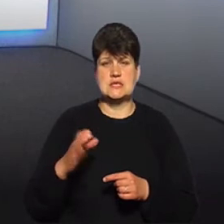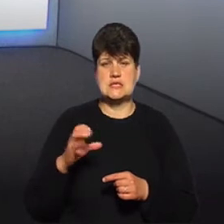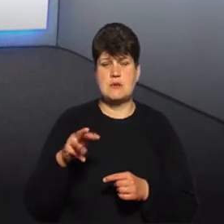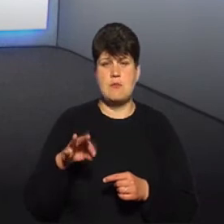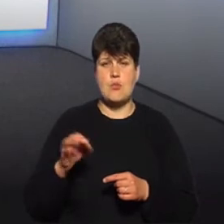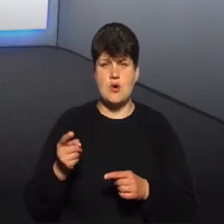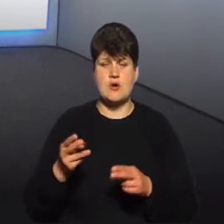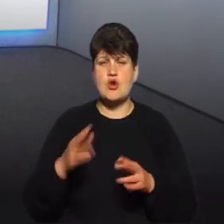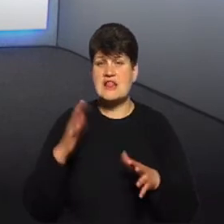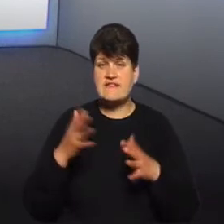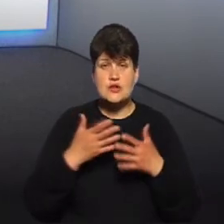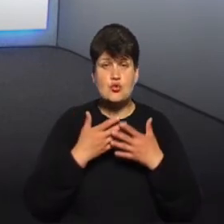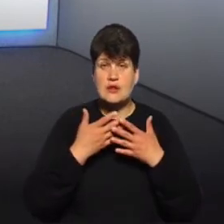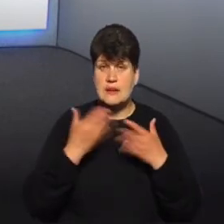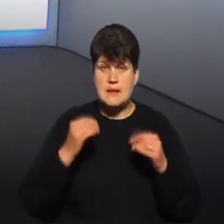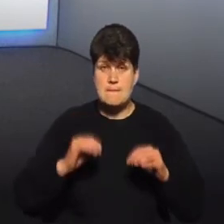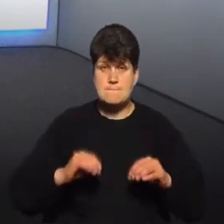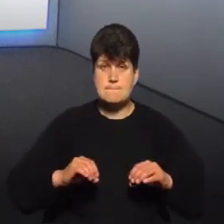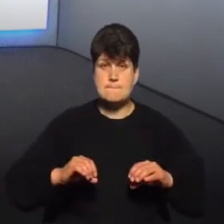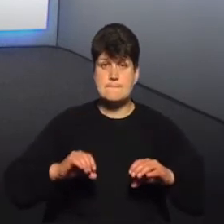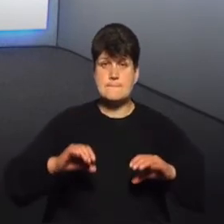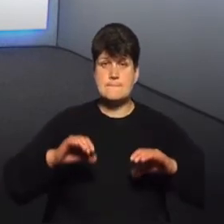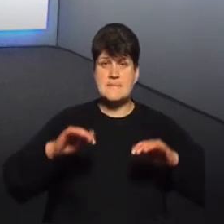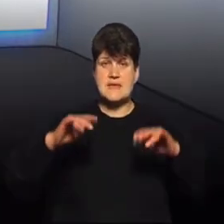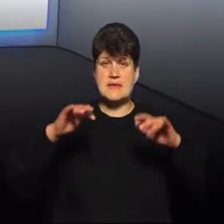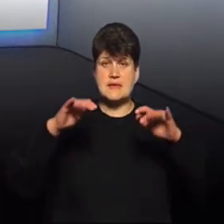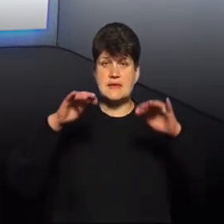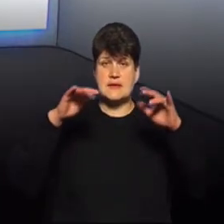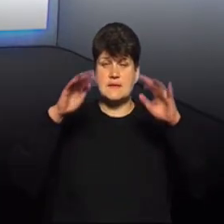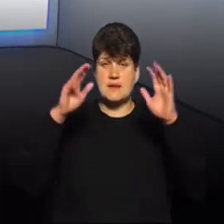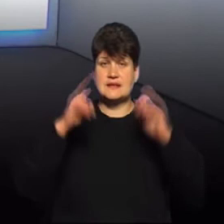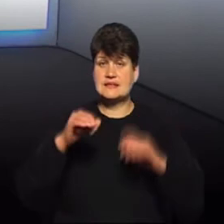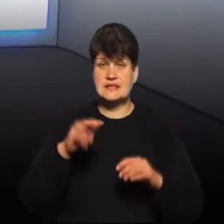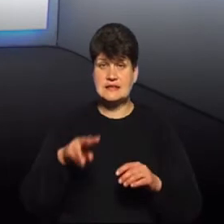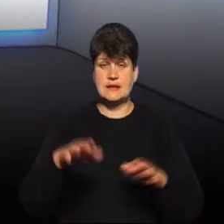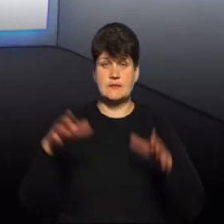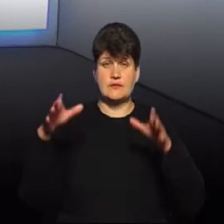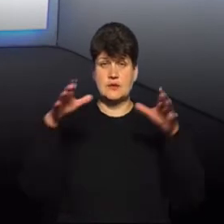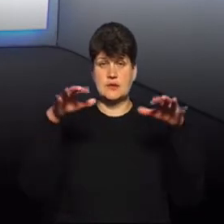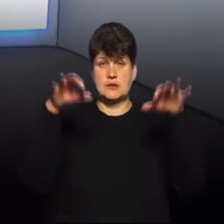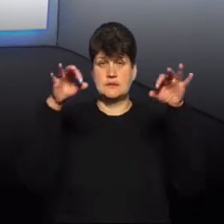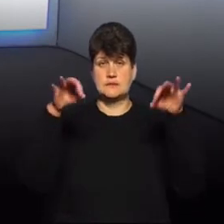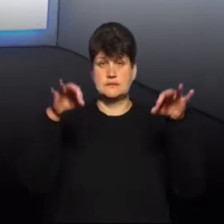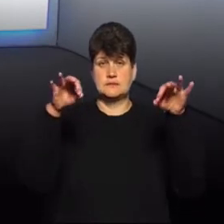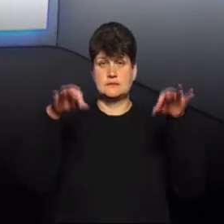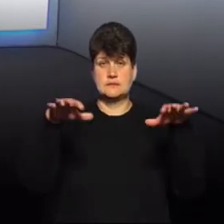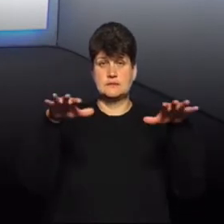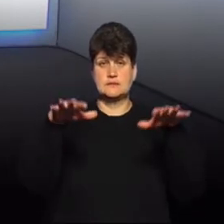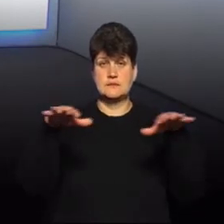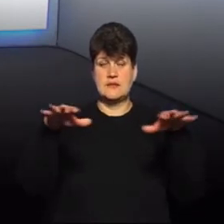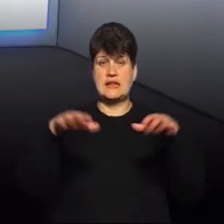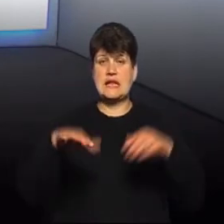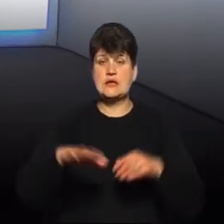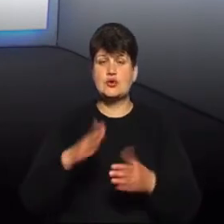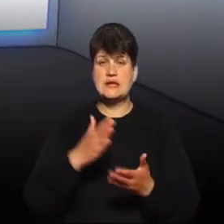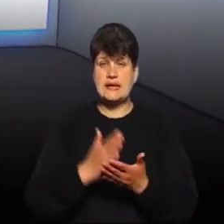немає, піднімаються оці дими, вони не рухаються, вони так і безпосередньо зависають над конкретною територією, де є забруднення.